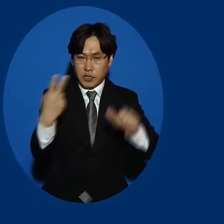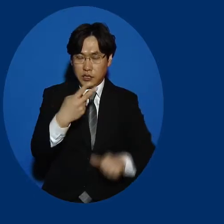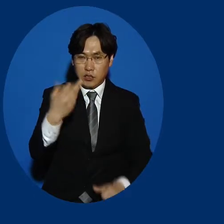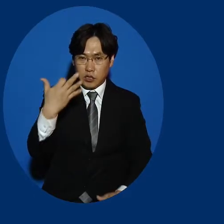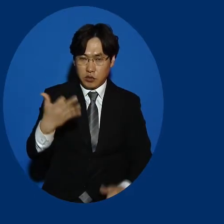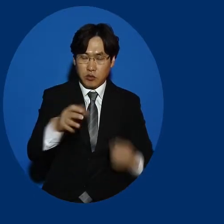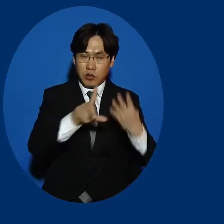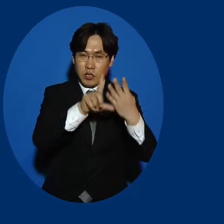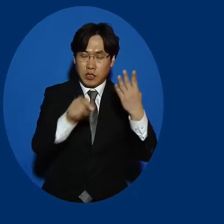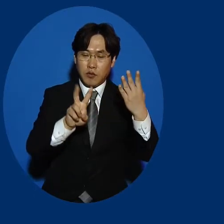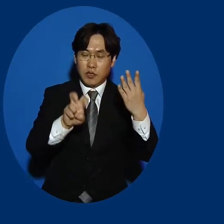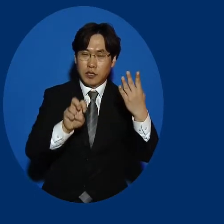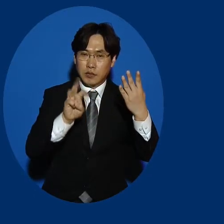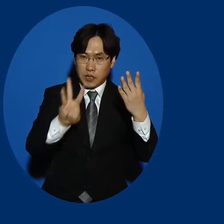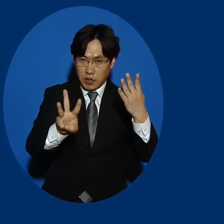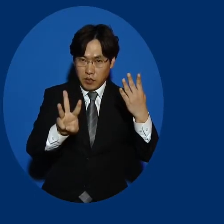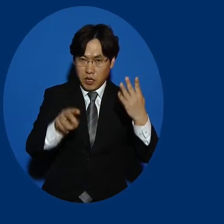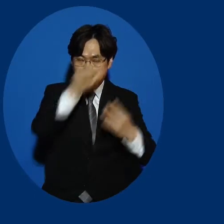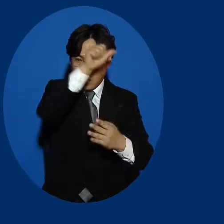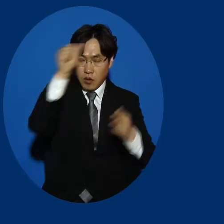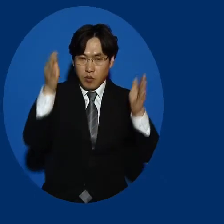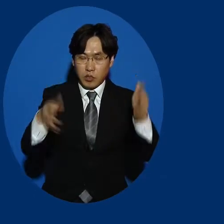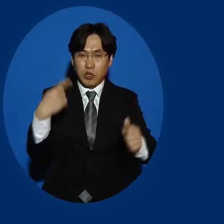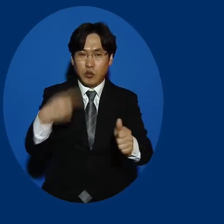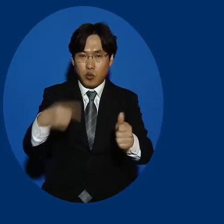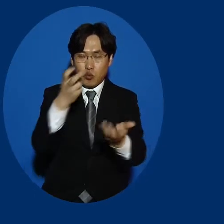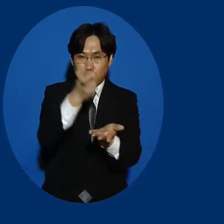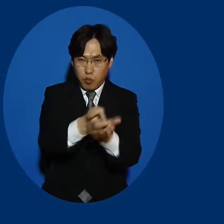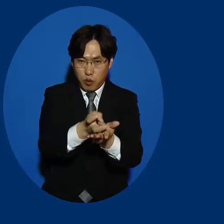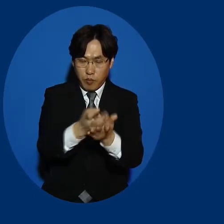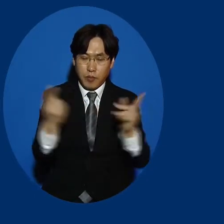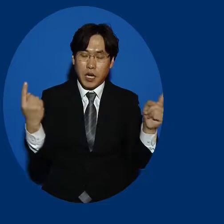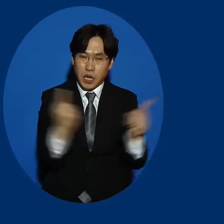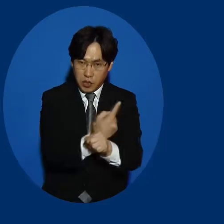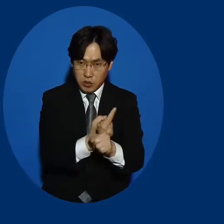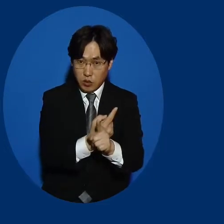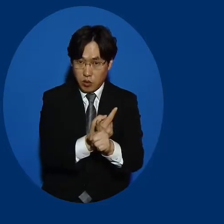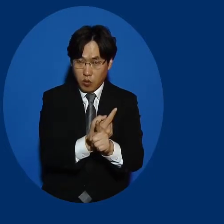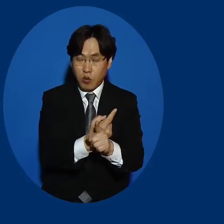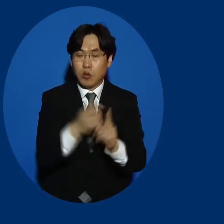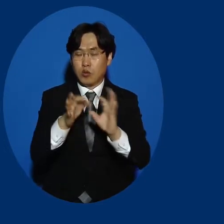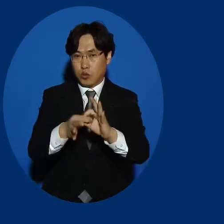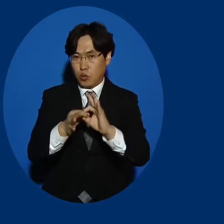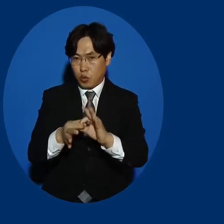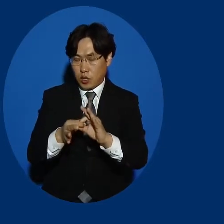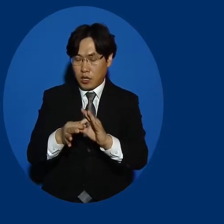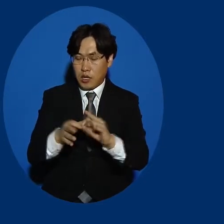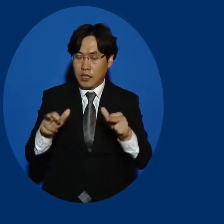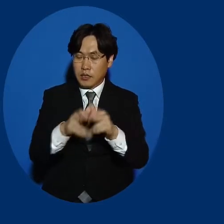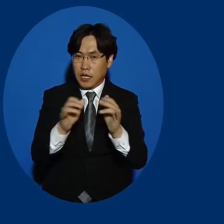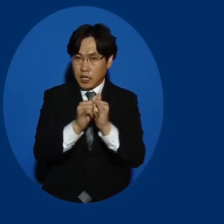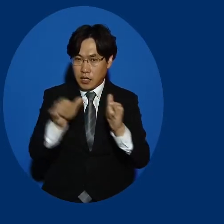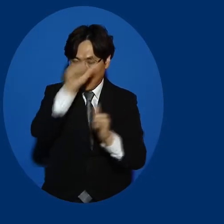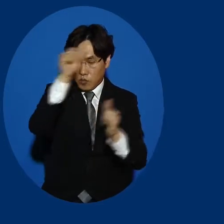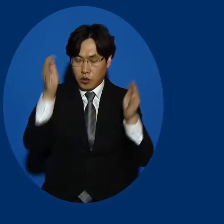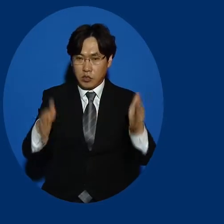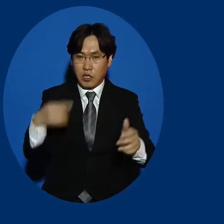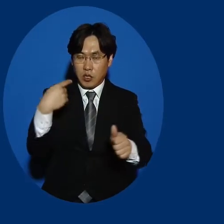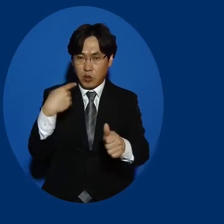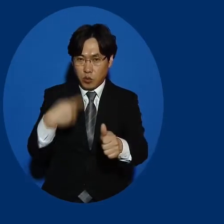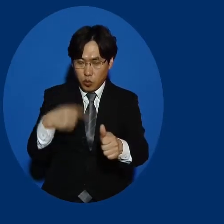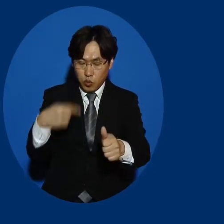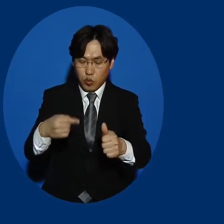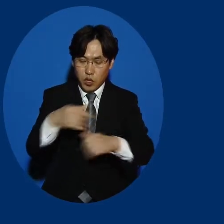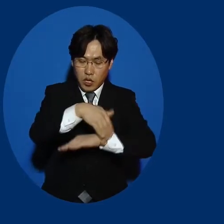2019년 4월 23일 평생교육법 개정을 통해서 장애인의 평생교육에 대한 계획을